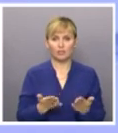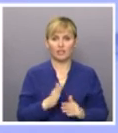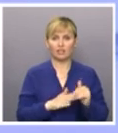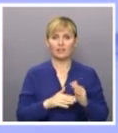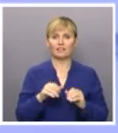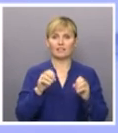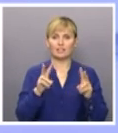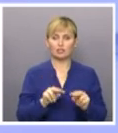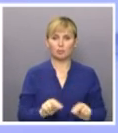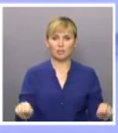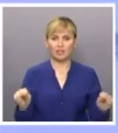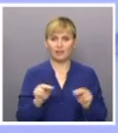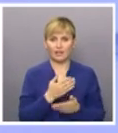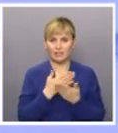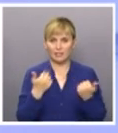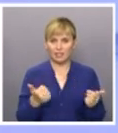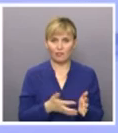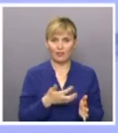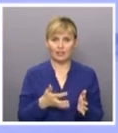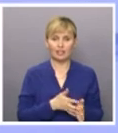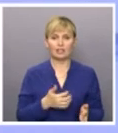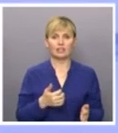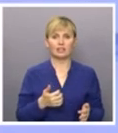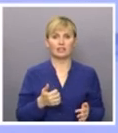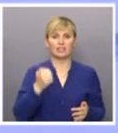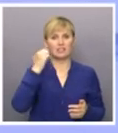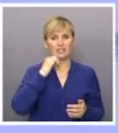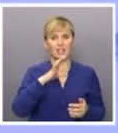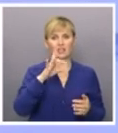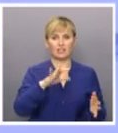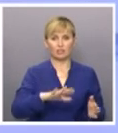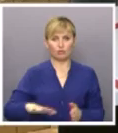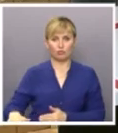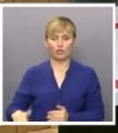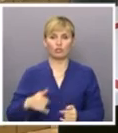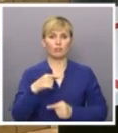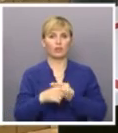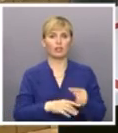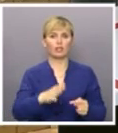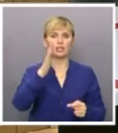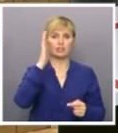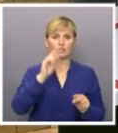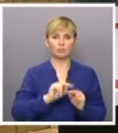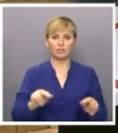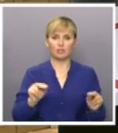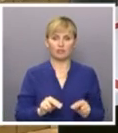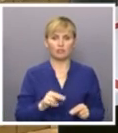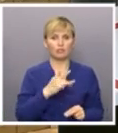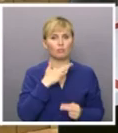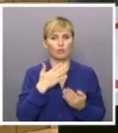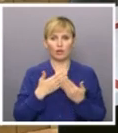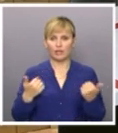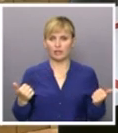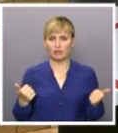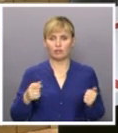квалифицированных преподавателей. Вот. То есть старая гвардия ушла, молодежи, молодых преподавателей не так много, вот, и они